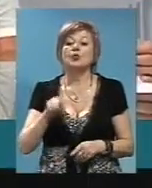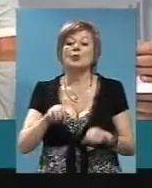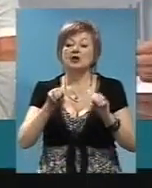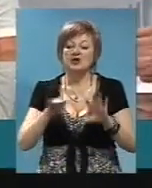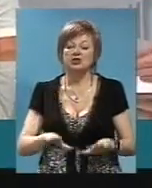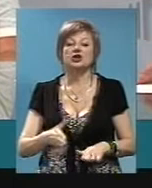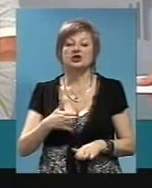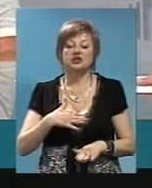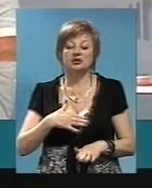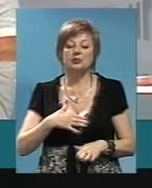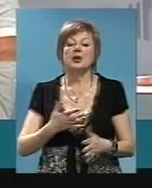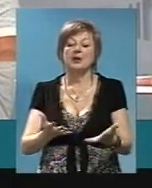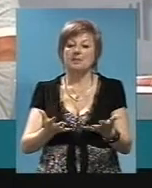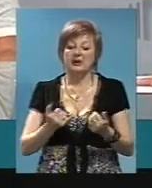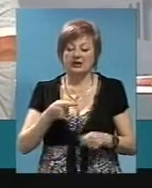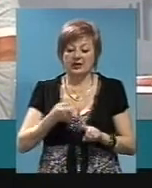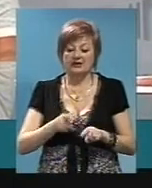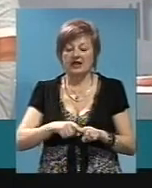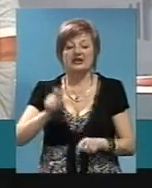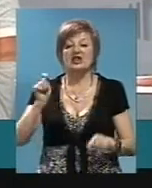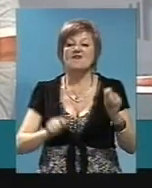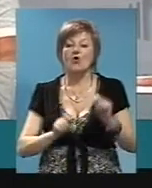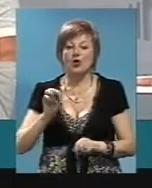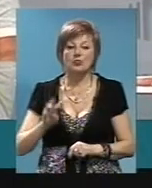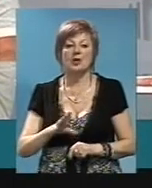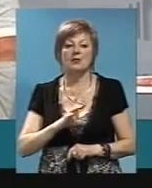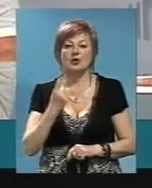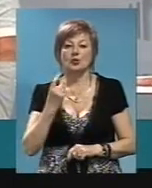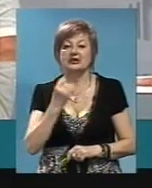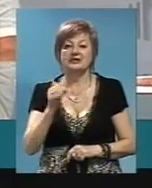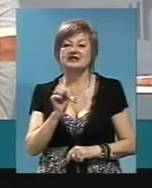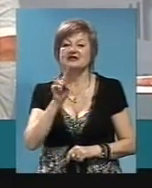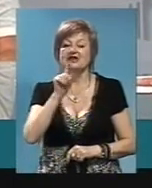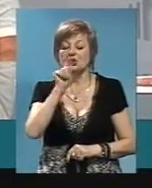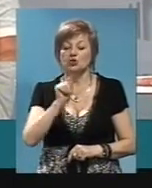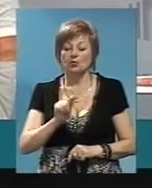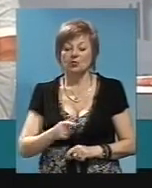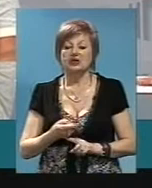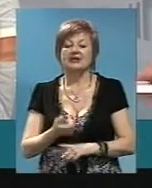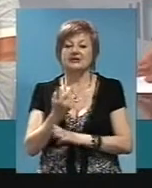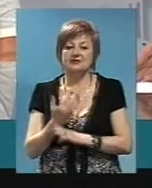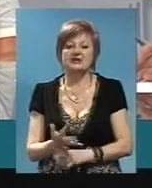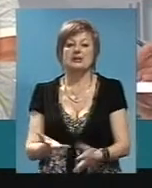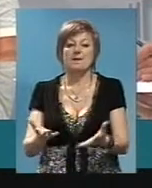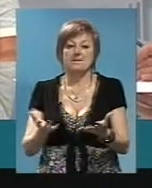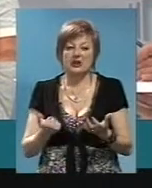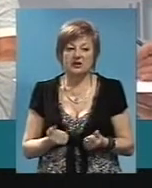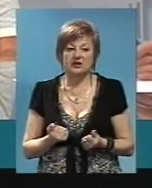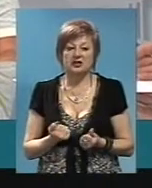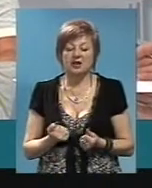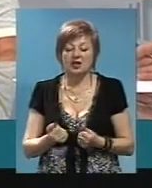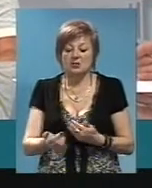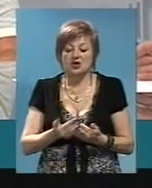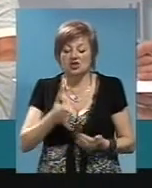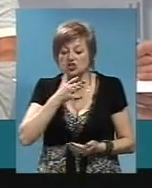якими і резолюції, які ми прийняли на цьому форумі, якраз одним із 12 пунктів є вимога прийняти